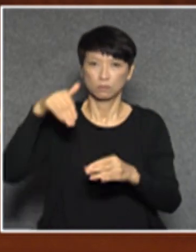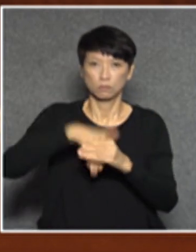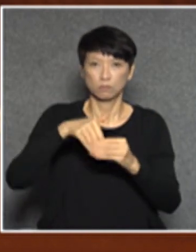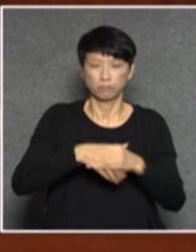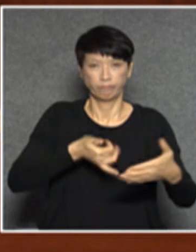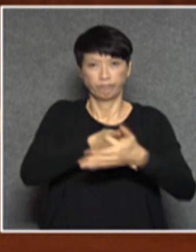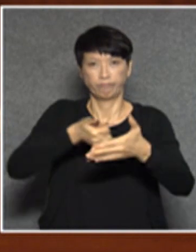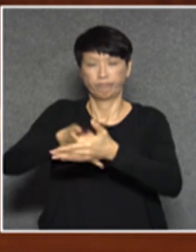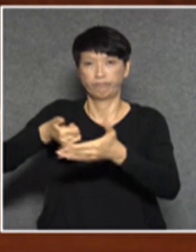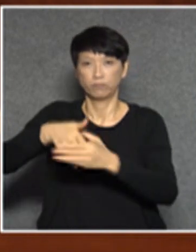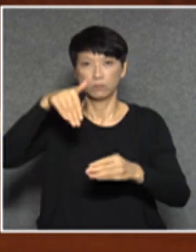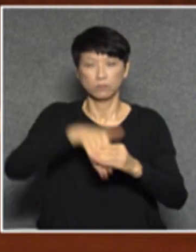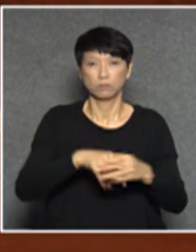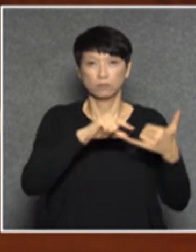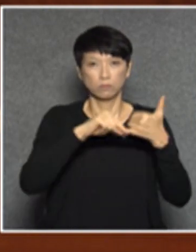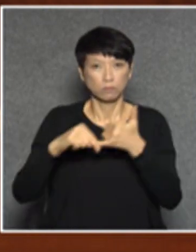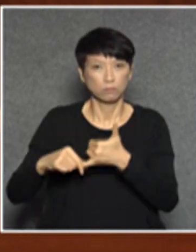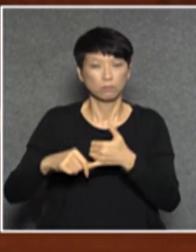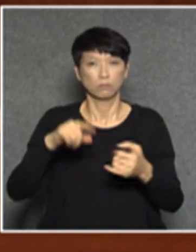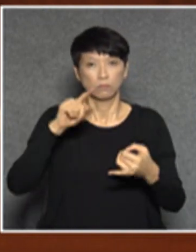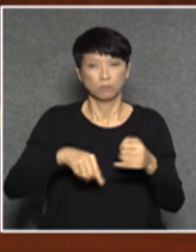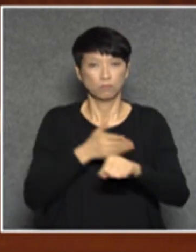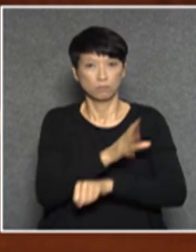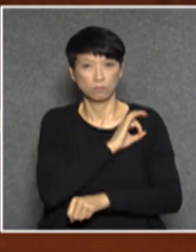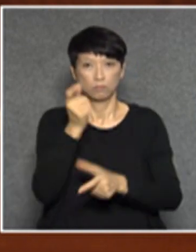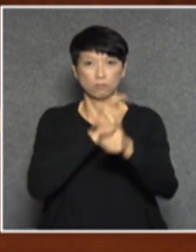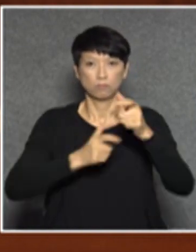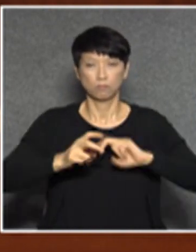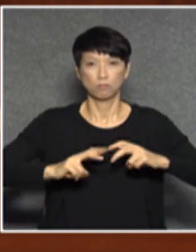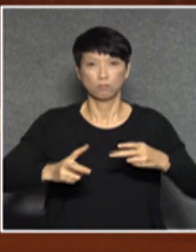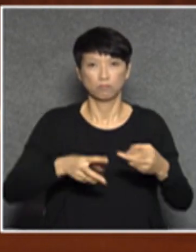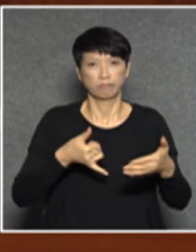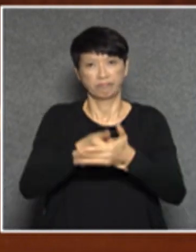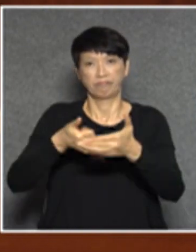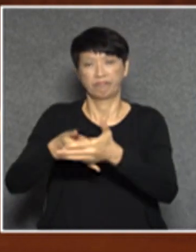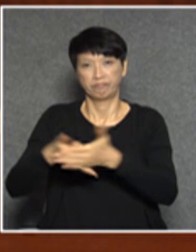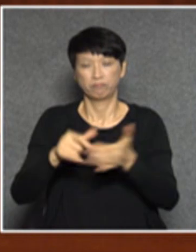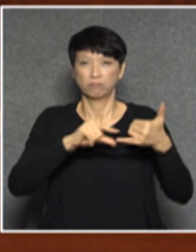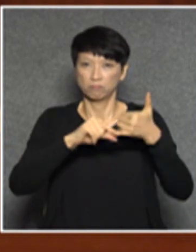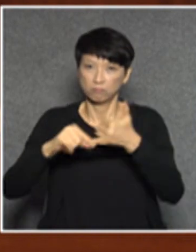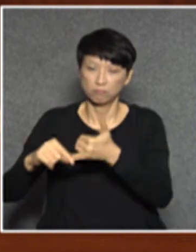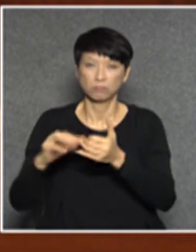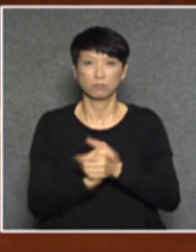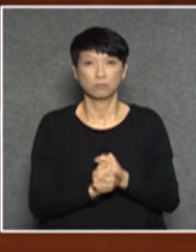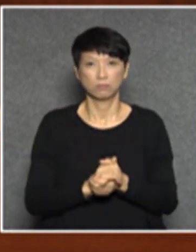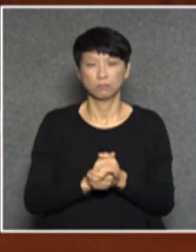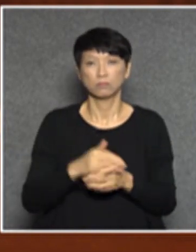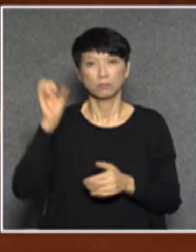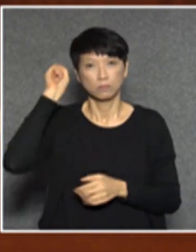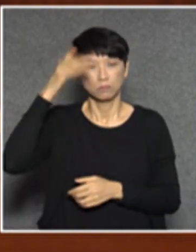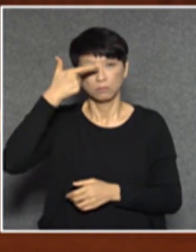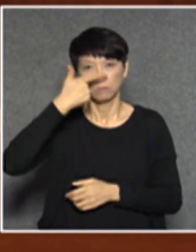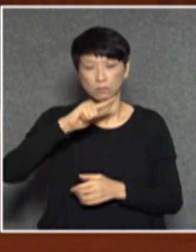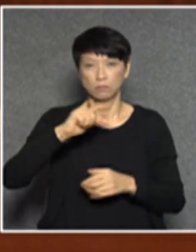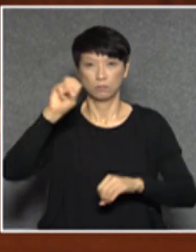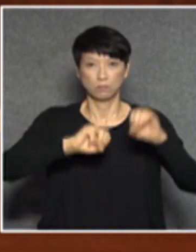決，拉布的後果是拖慢社會和經濟發展。成立創新及科技局的議案已經被拉